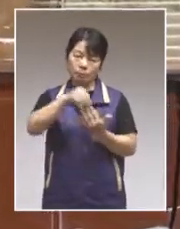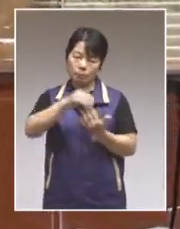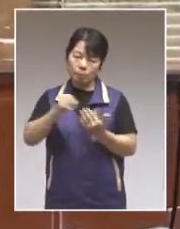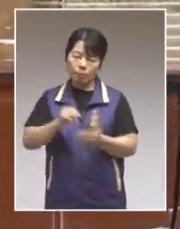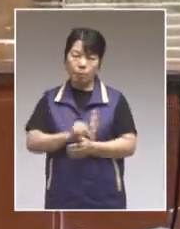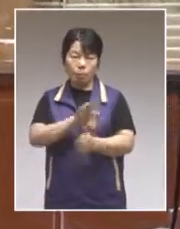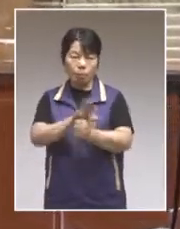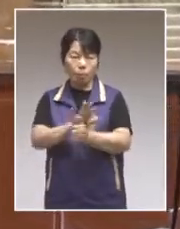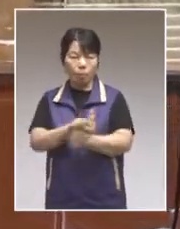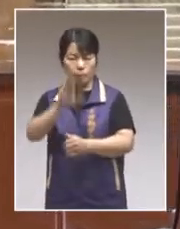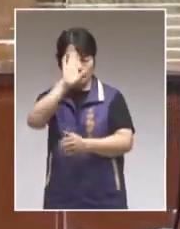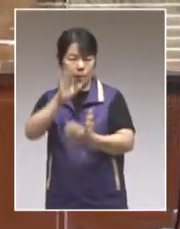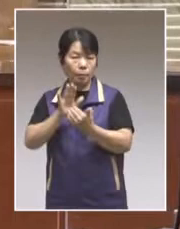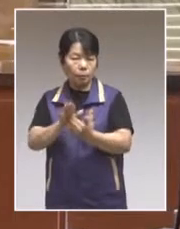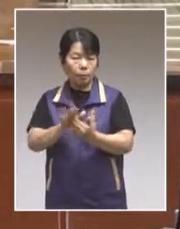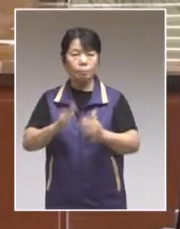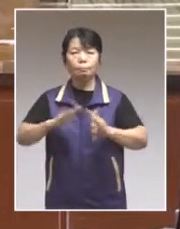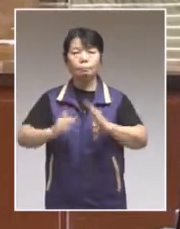要请教市长的看法。